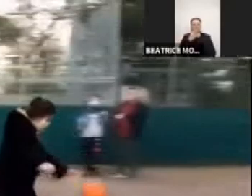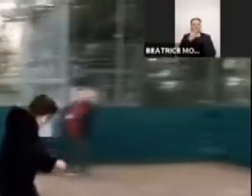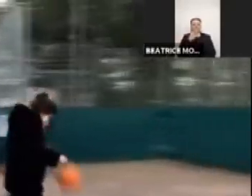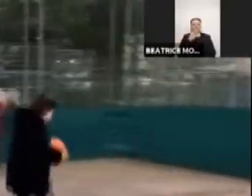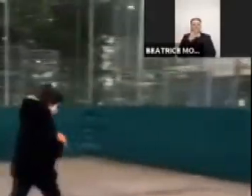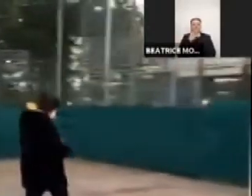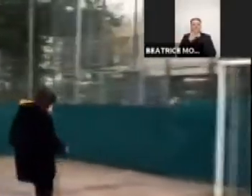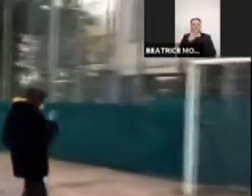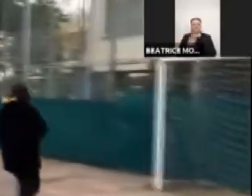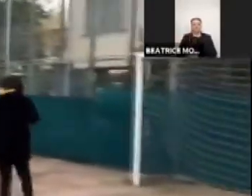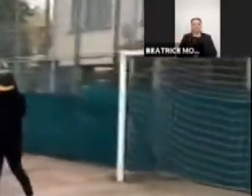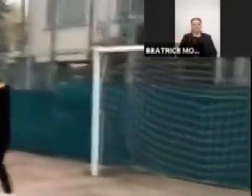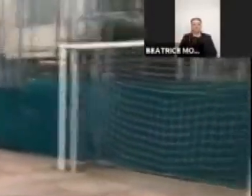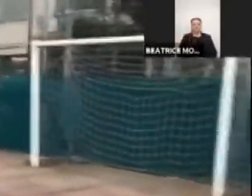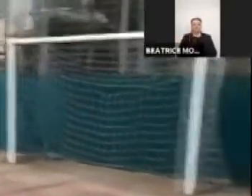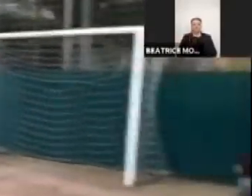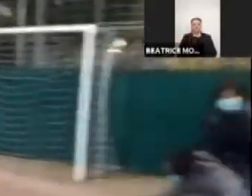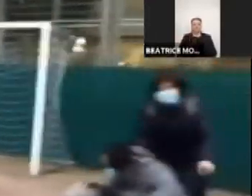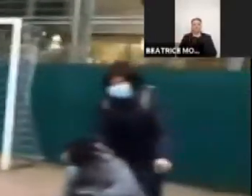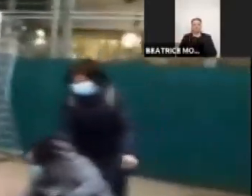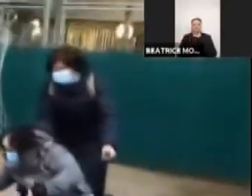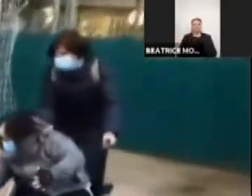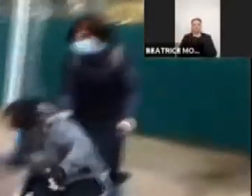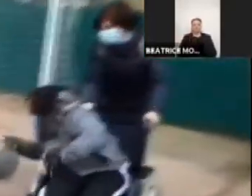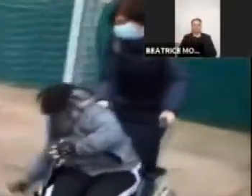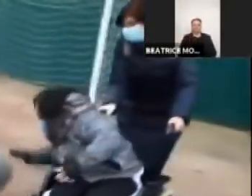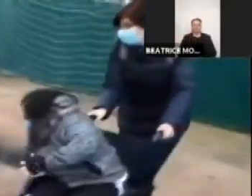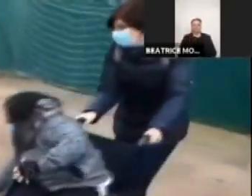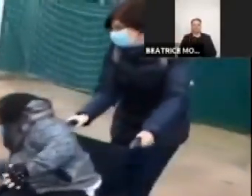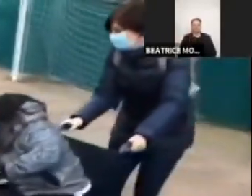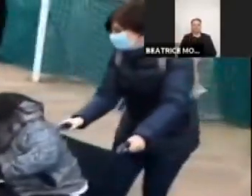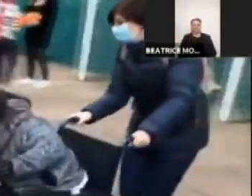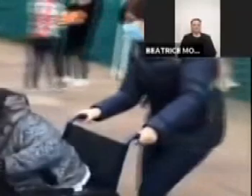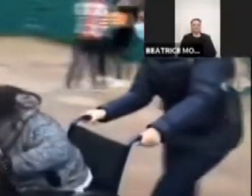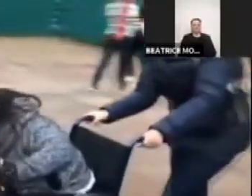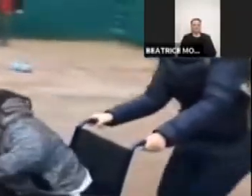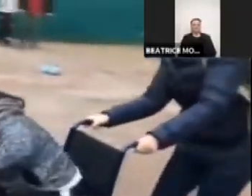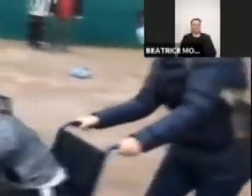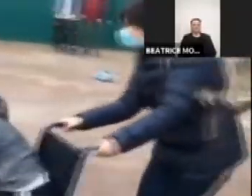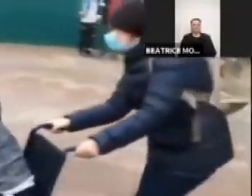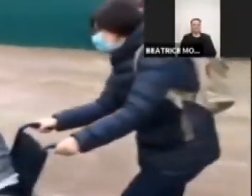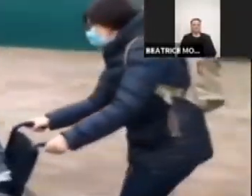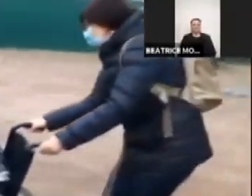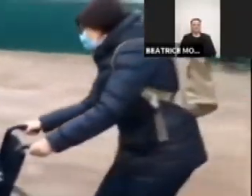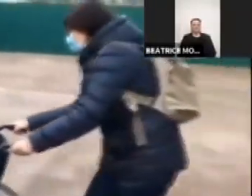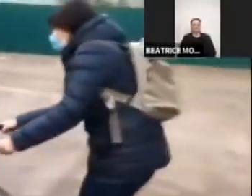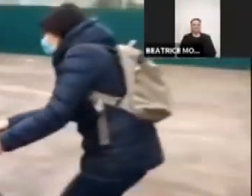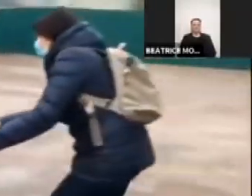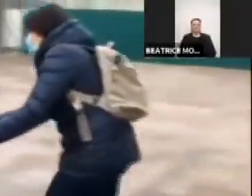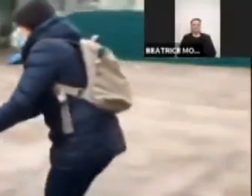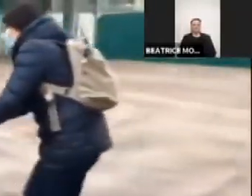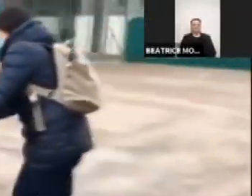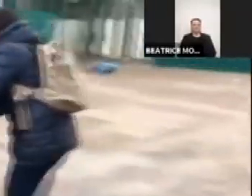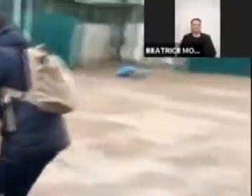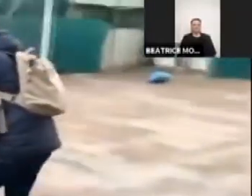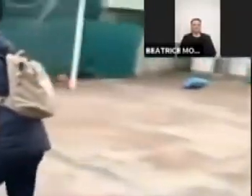tu sarai amato. Così si onora al Signore e si far crescere la libertà dei Suoi figli e non solo di alcuni. L